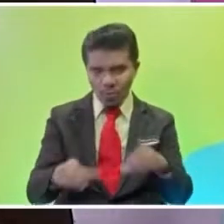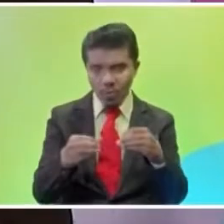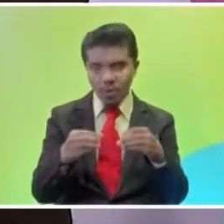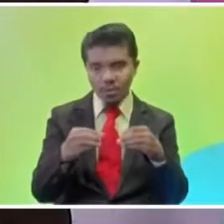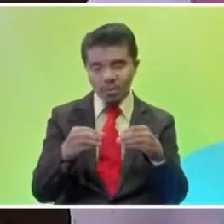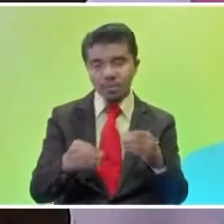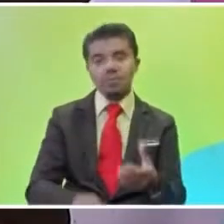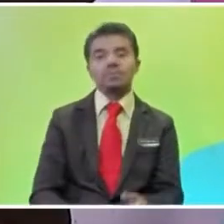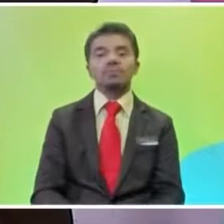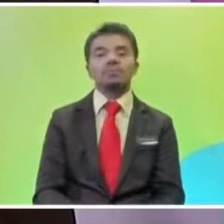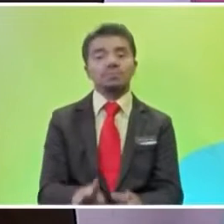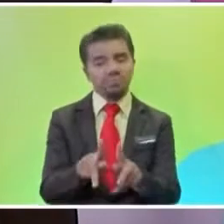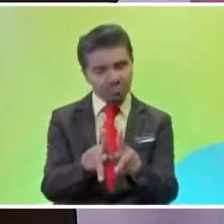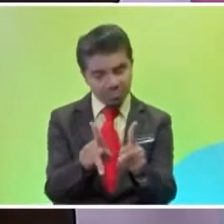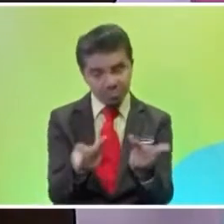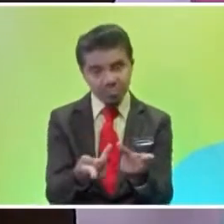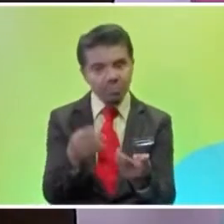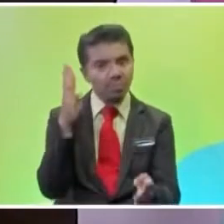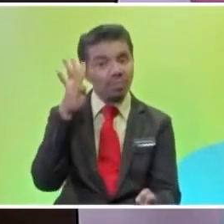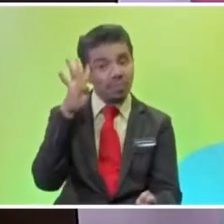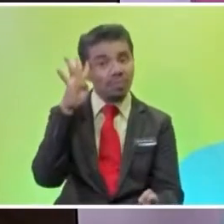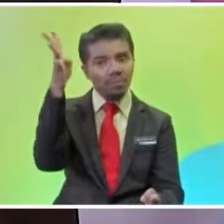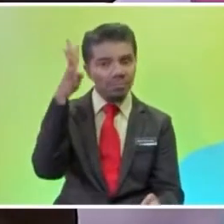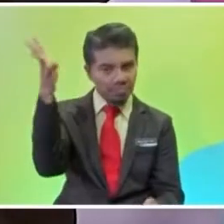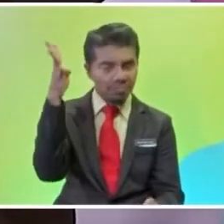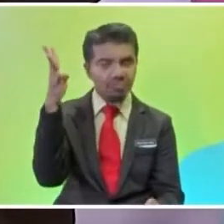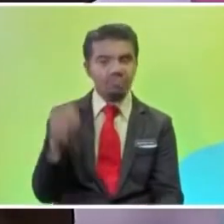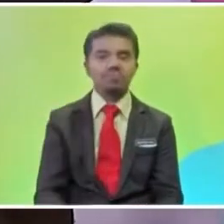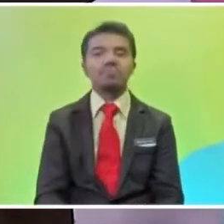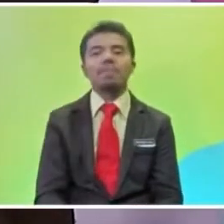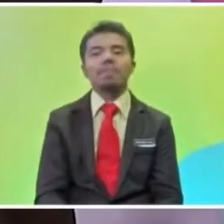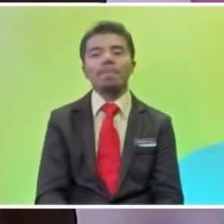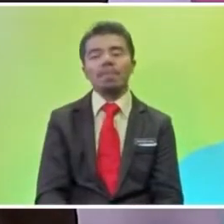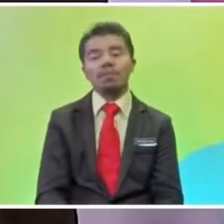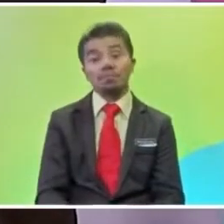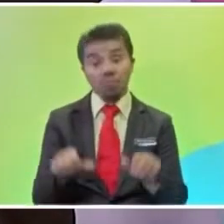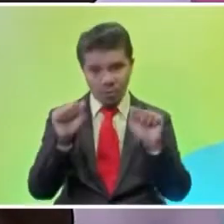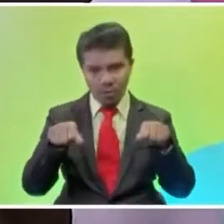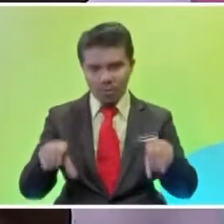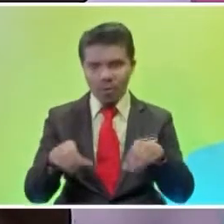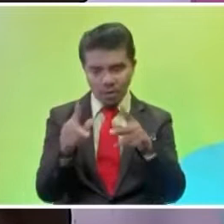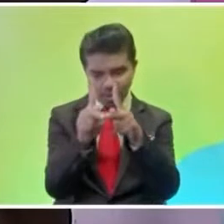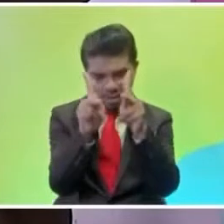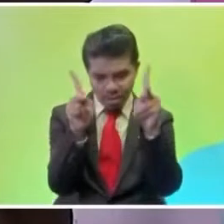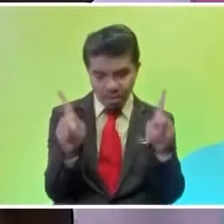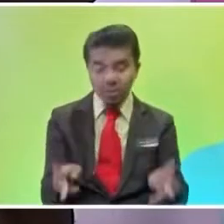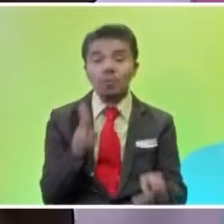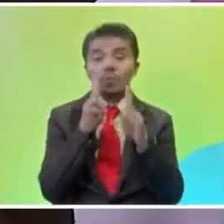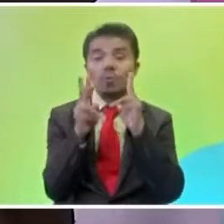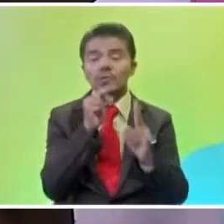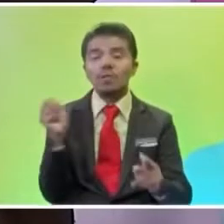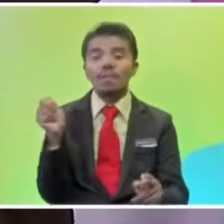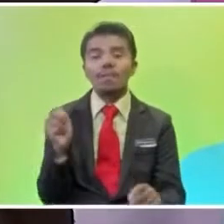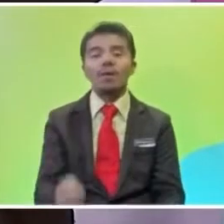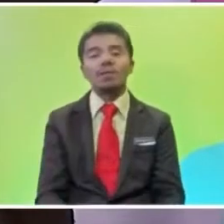Irfan tak ingin menghasilkan buku script saja dia boleh menghasilkan ucapan dia boleh menghasilkan mungkin